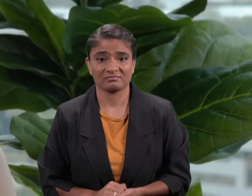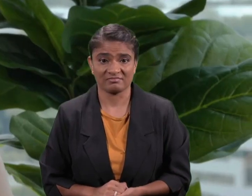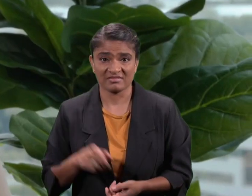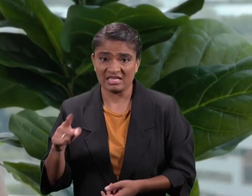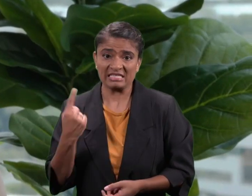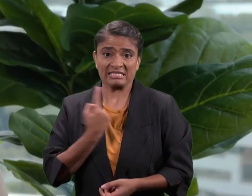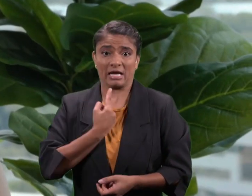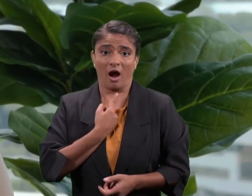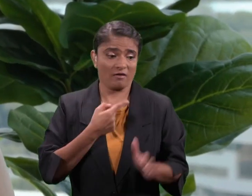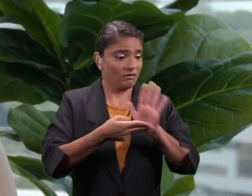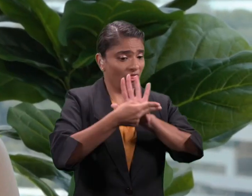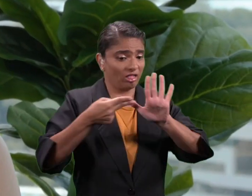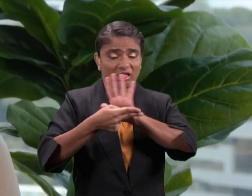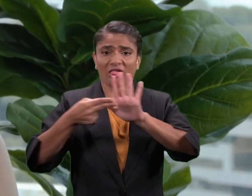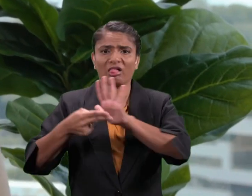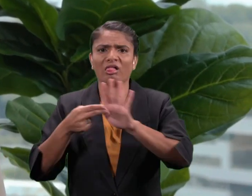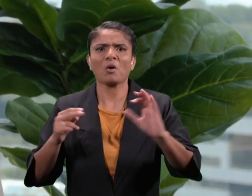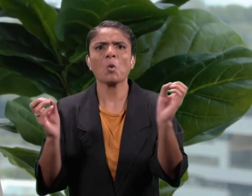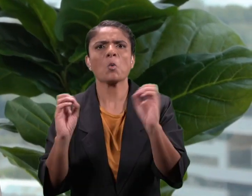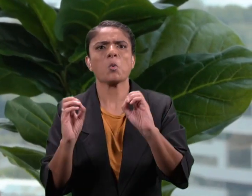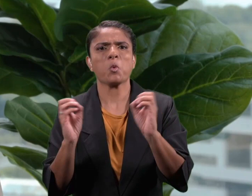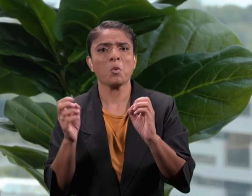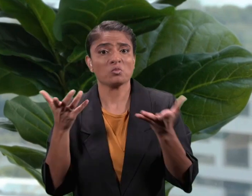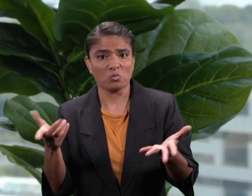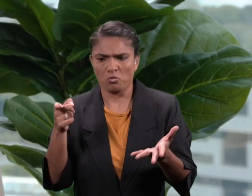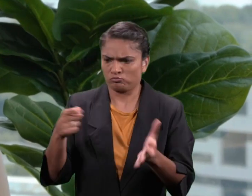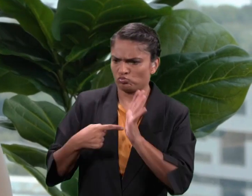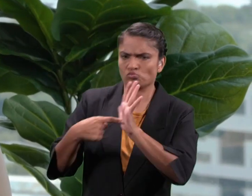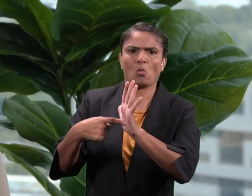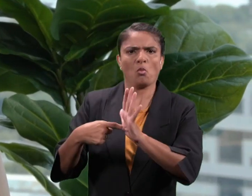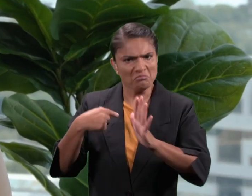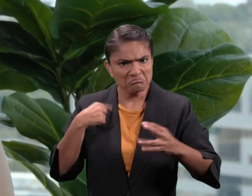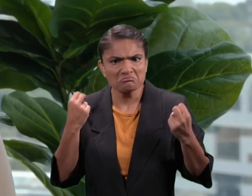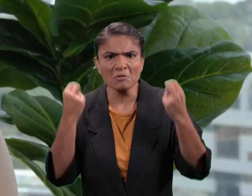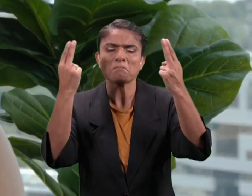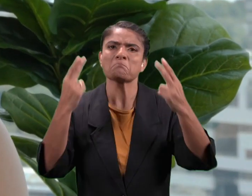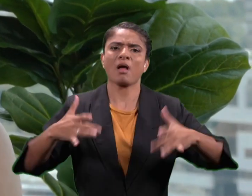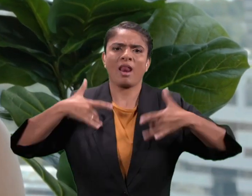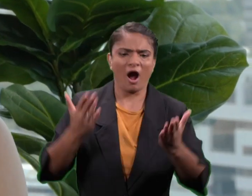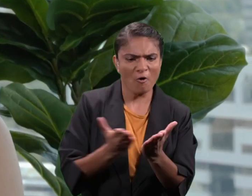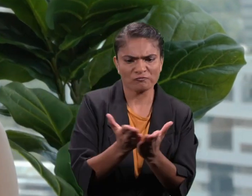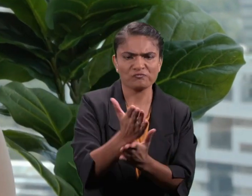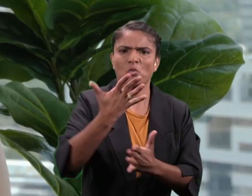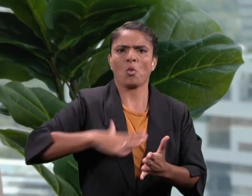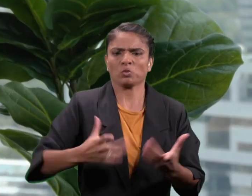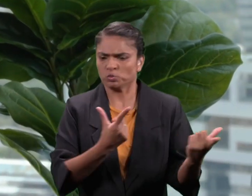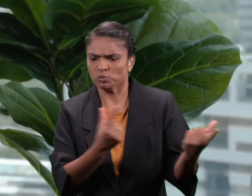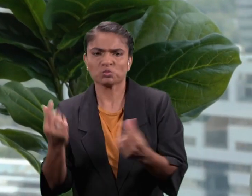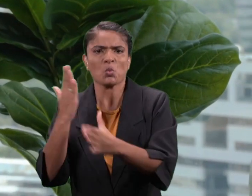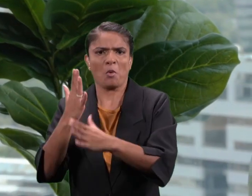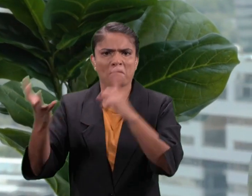Sy het nie toegelaat dat haar vryheid van keuse geïnhibeer word nie en is opsetlik oor die soort lewe en loopbaan wat sy wil